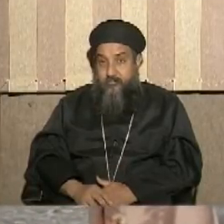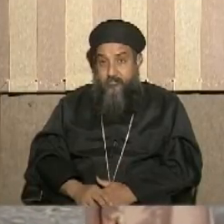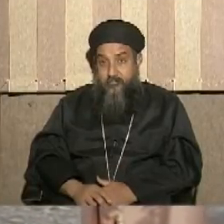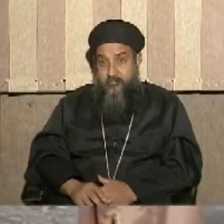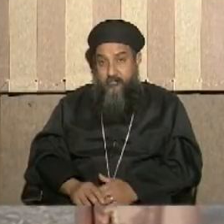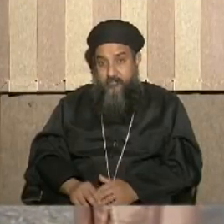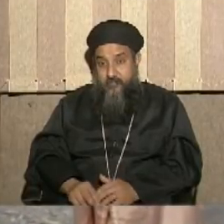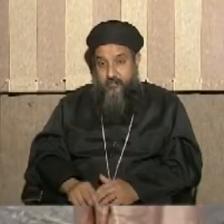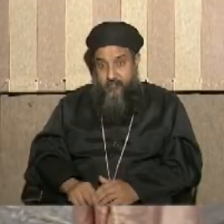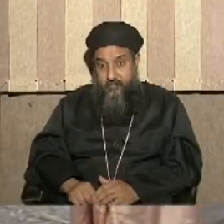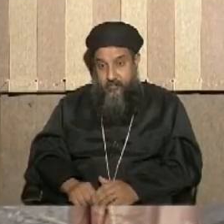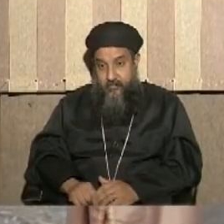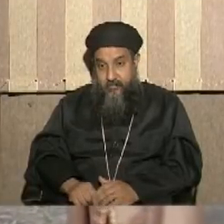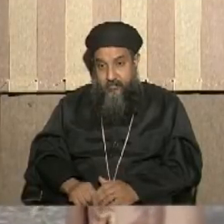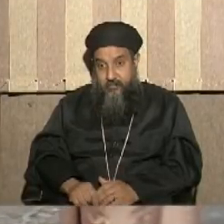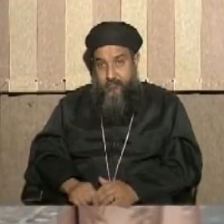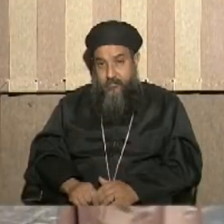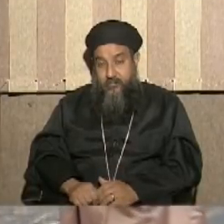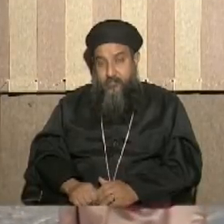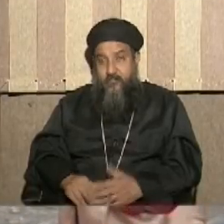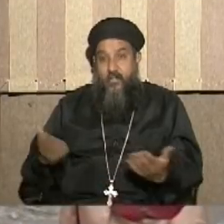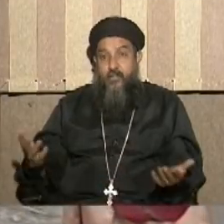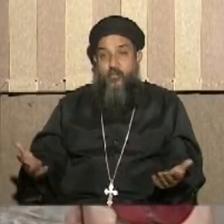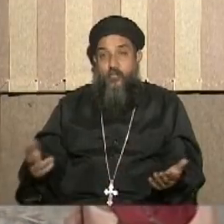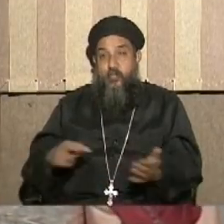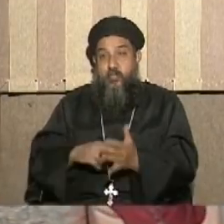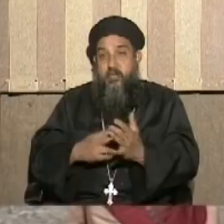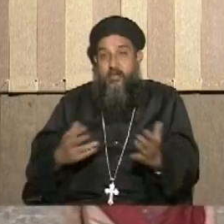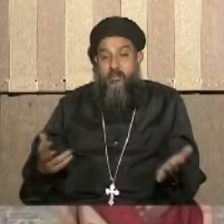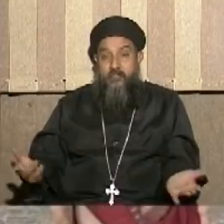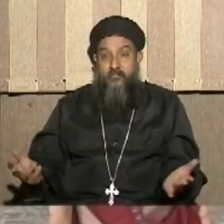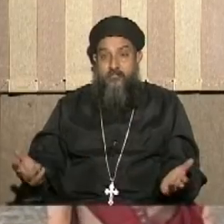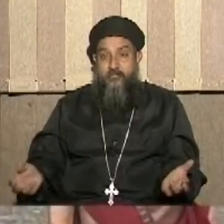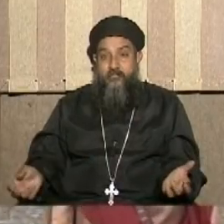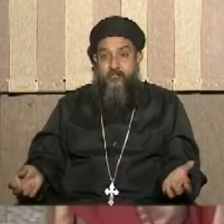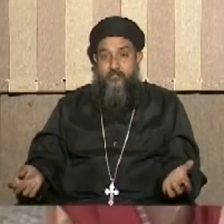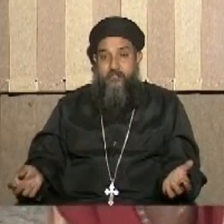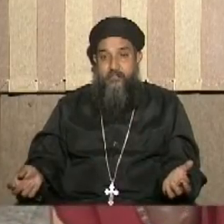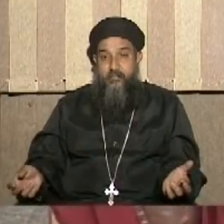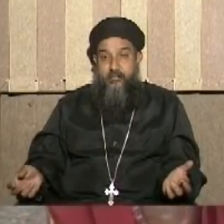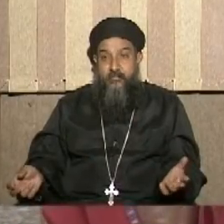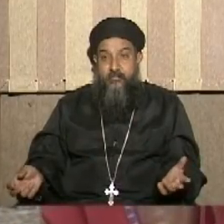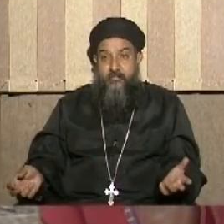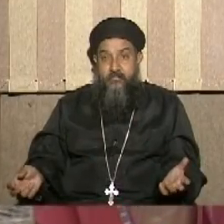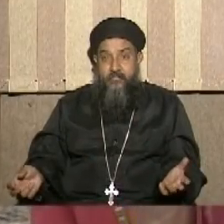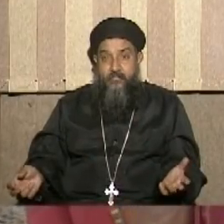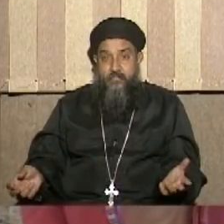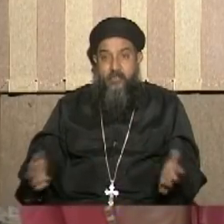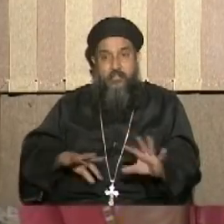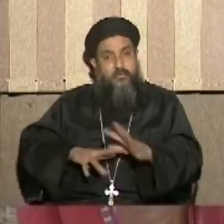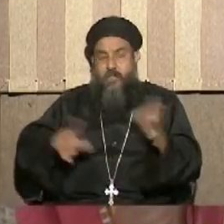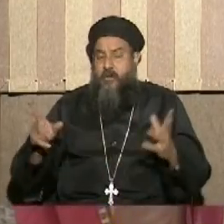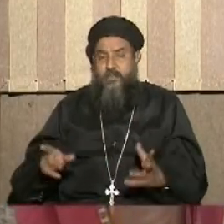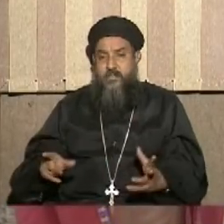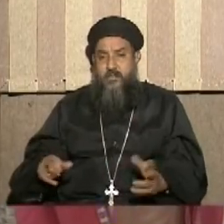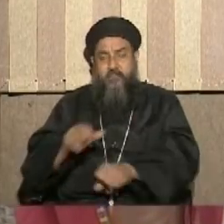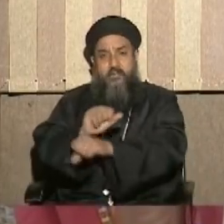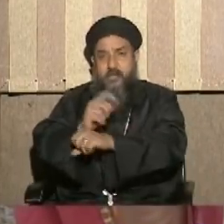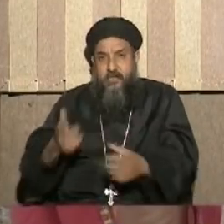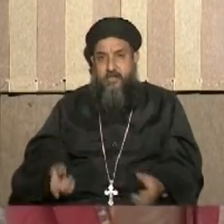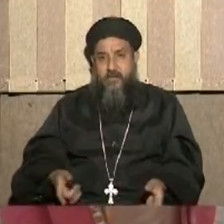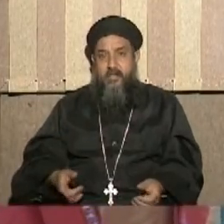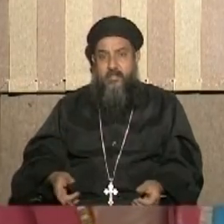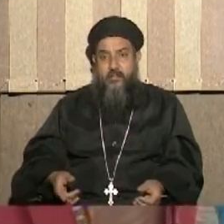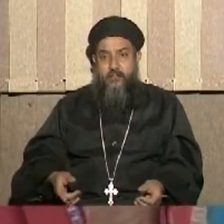الله، ايه في انتوا قابضين علينا ليه؟ احنا عملنا ايه؟ انتوا عايزين مننا ايه؟ احنا مش حراميه، انتوا قابضين علينا